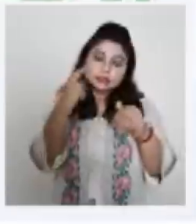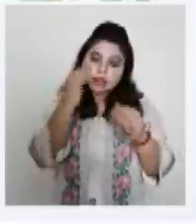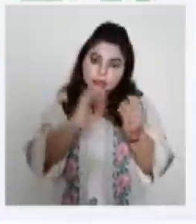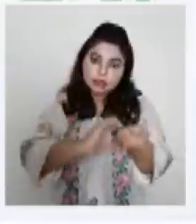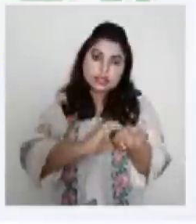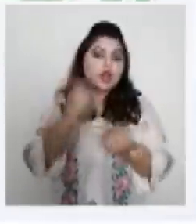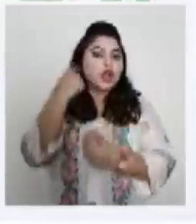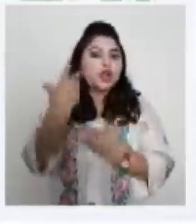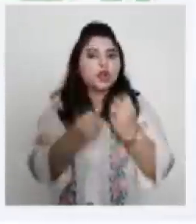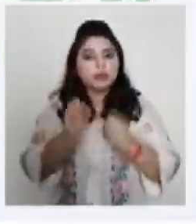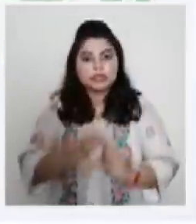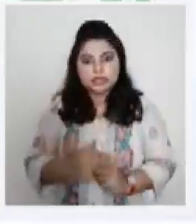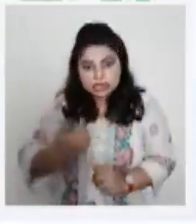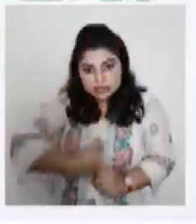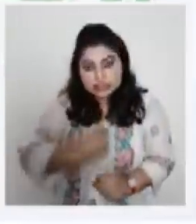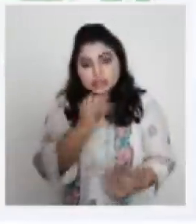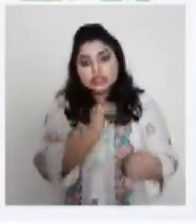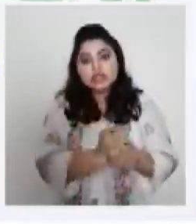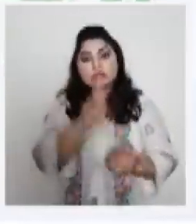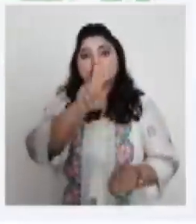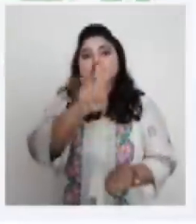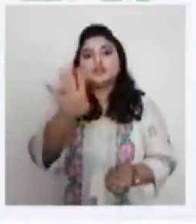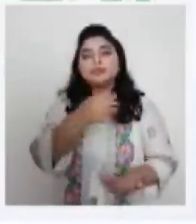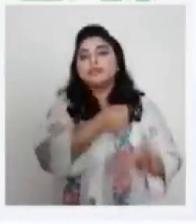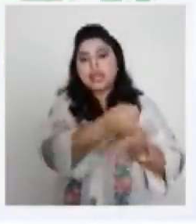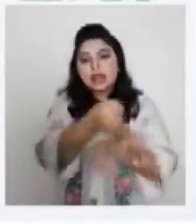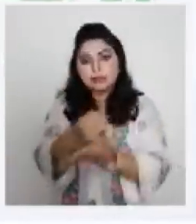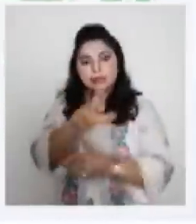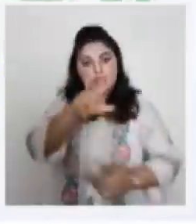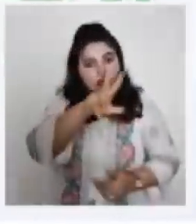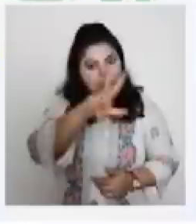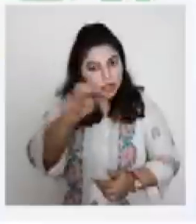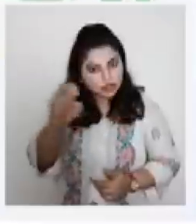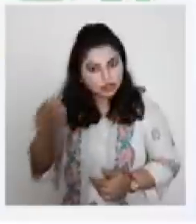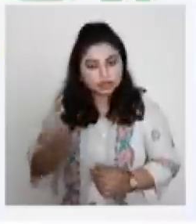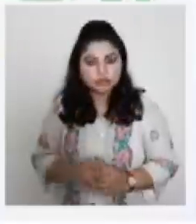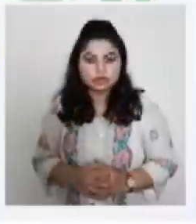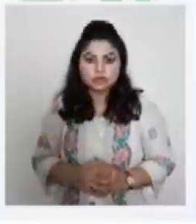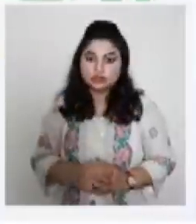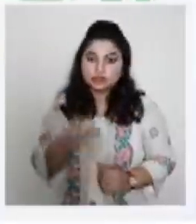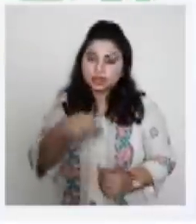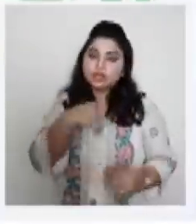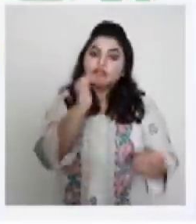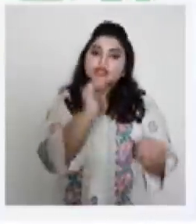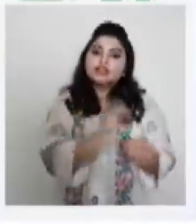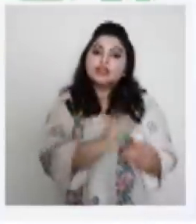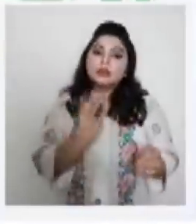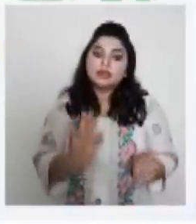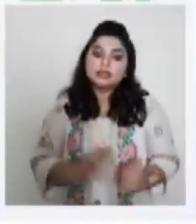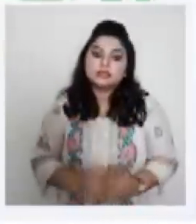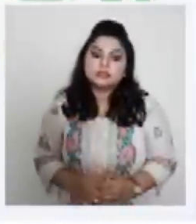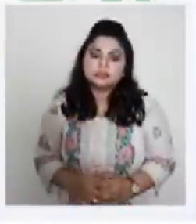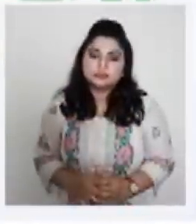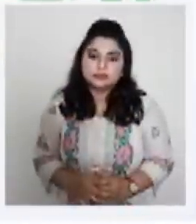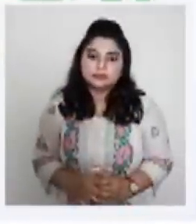৩১,৯৯১ জনকে। বাকি যারা কোয়ারেন্টাইনে আছেন তারা বাসায় আছেন। ব্যক্তিগত সুরক্ষা সামগ্রী ২৪ ঘন্টায় বিতরণ করা